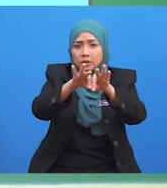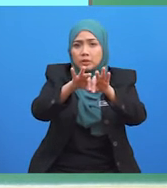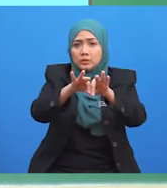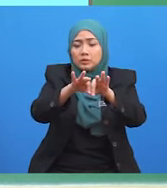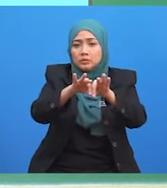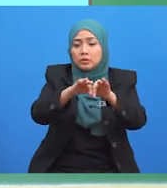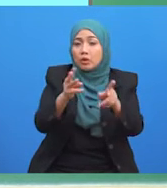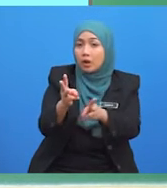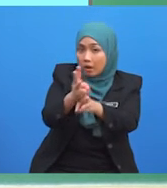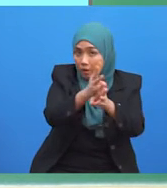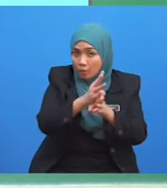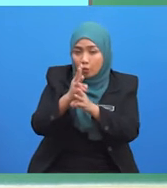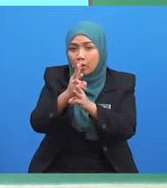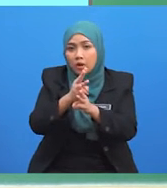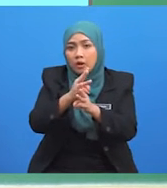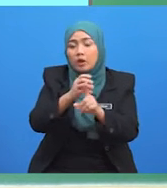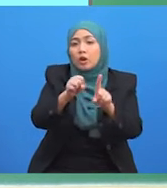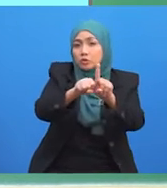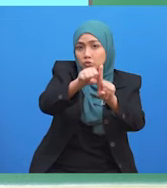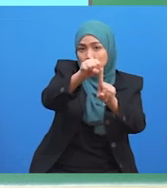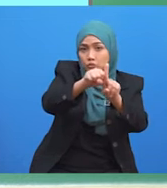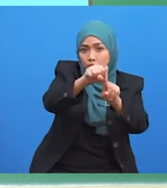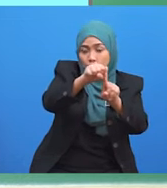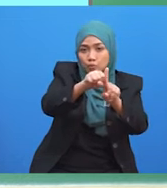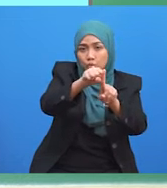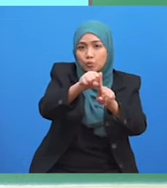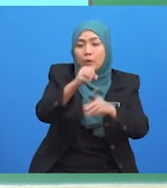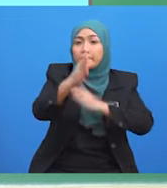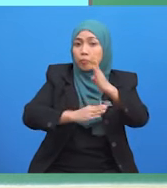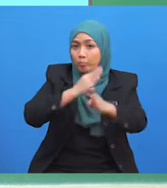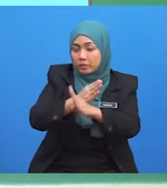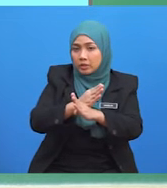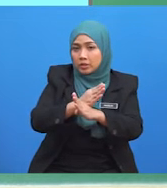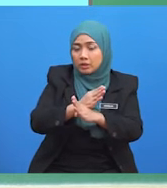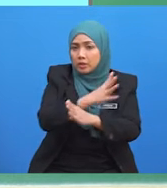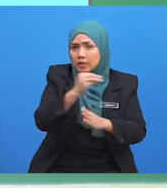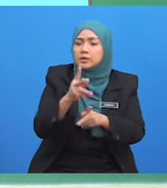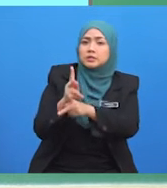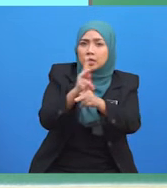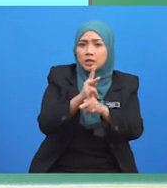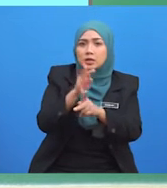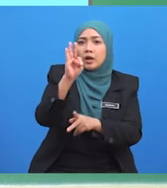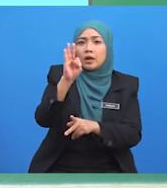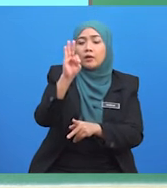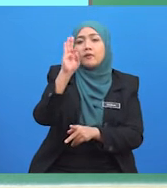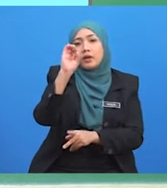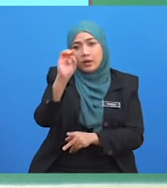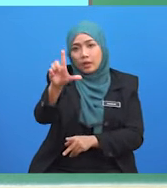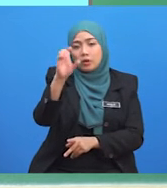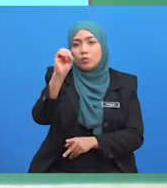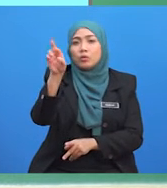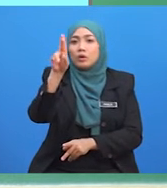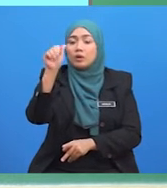bumi. Maka, sayang dan jaga flora negara kita adalah penting untuk